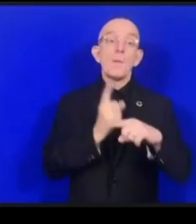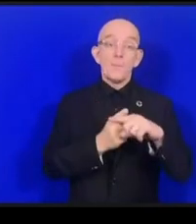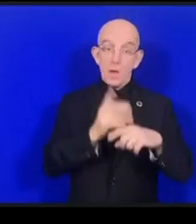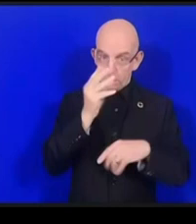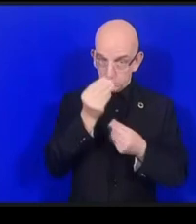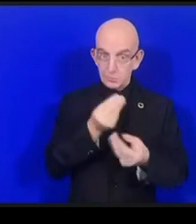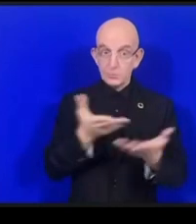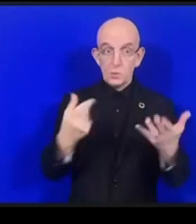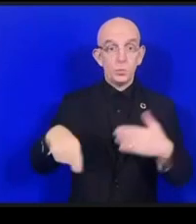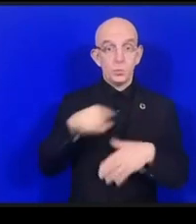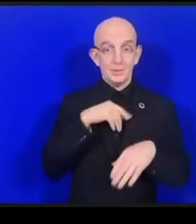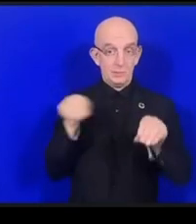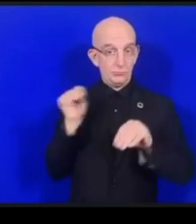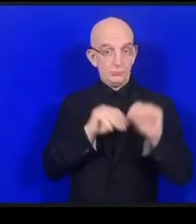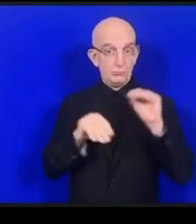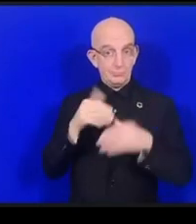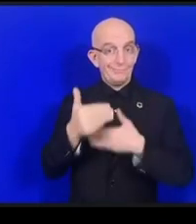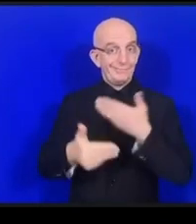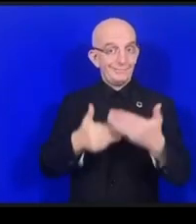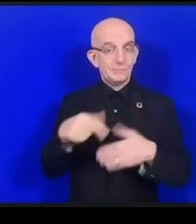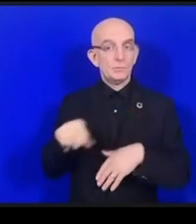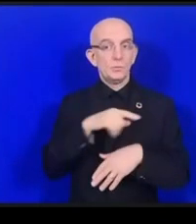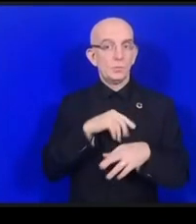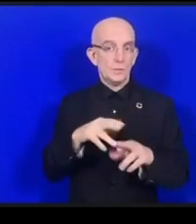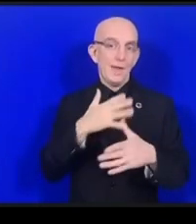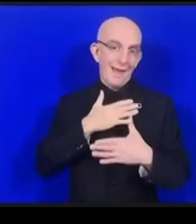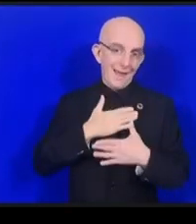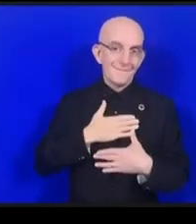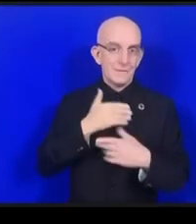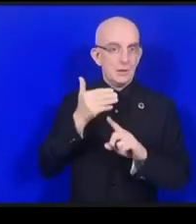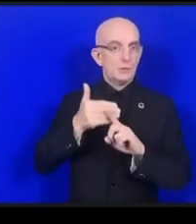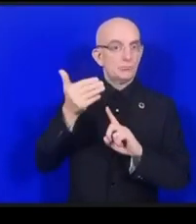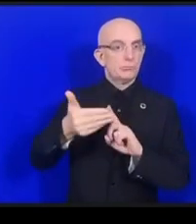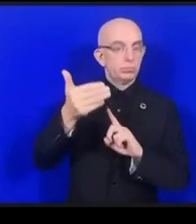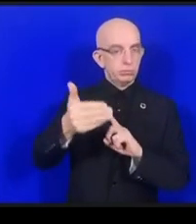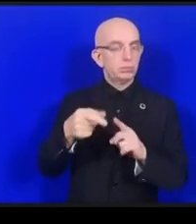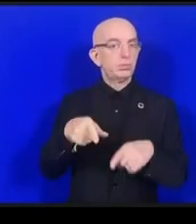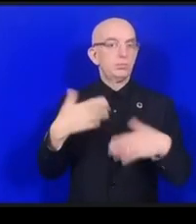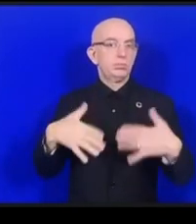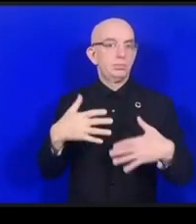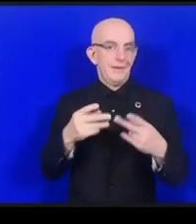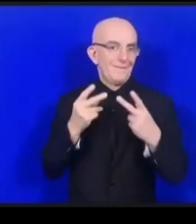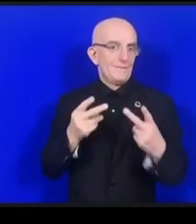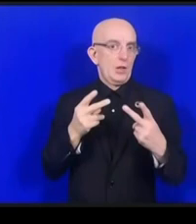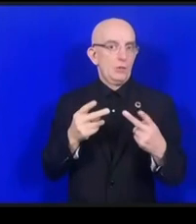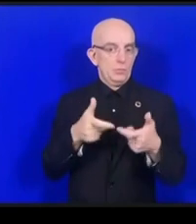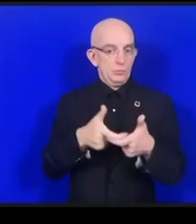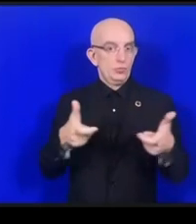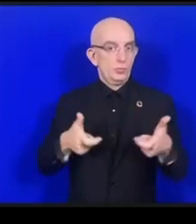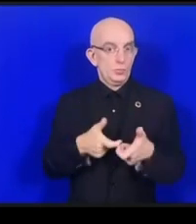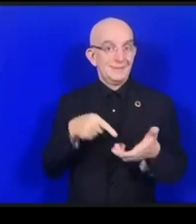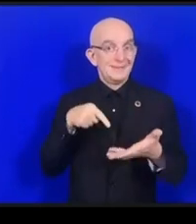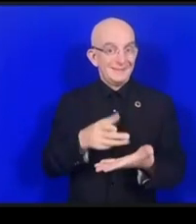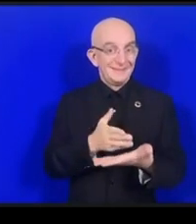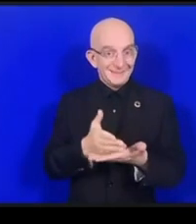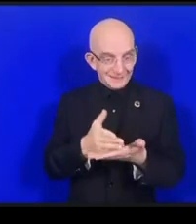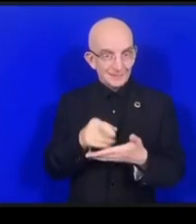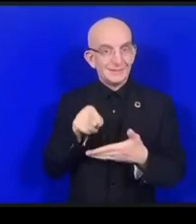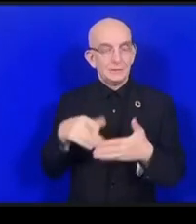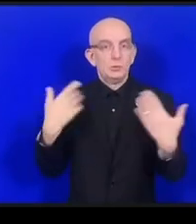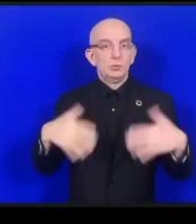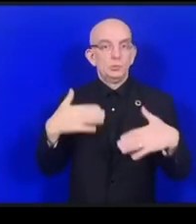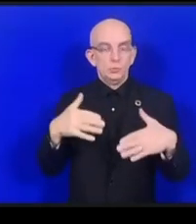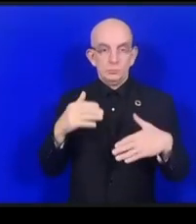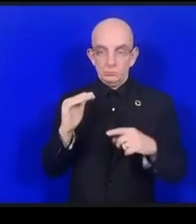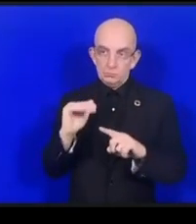одну рабочую группу которая будет заниматься разработкой новых стандартов безопасно